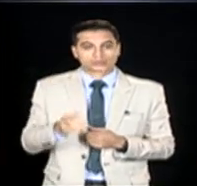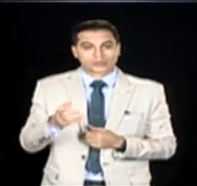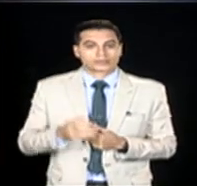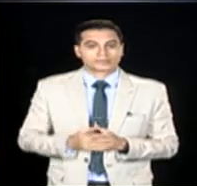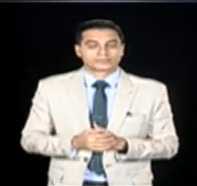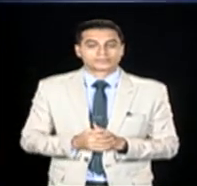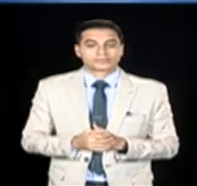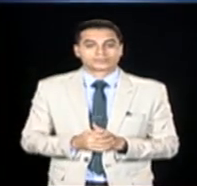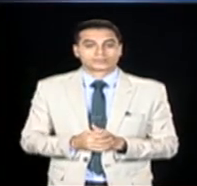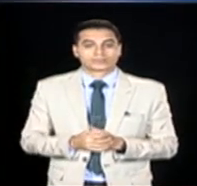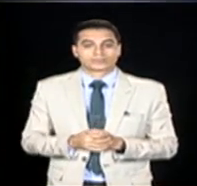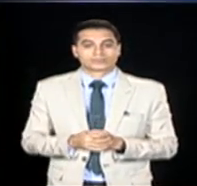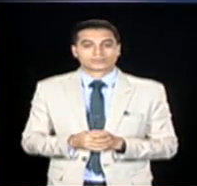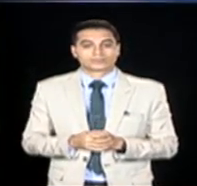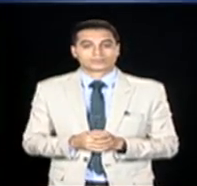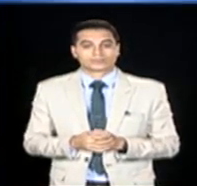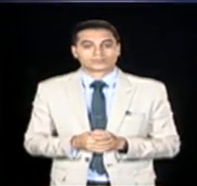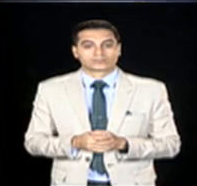هو: